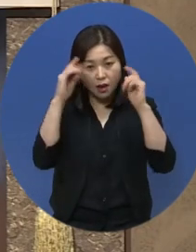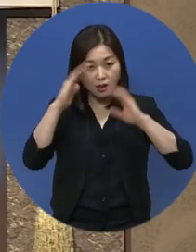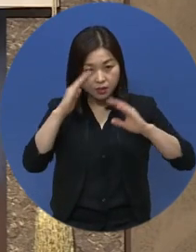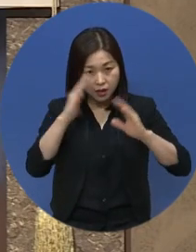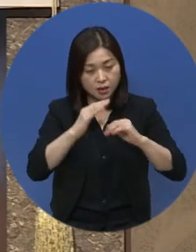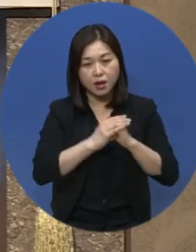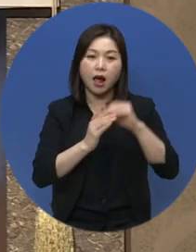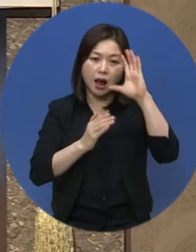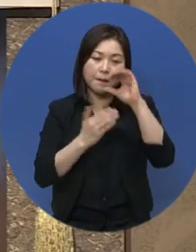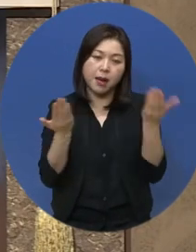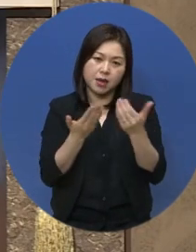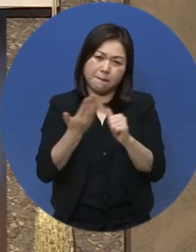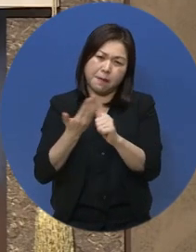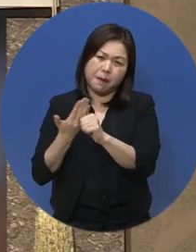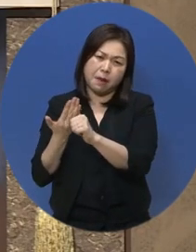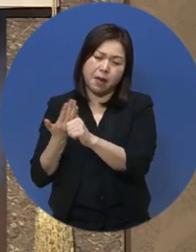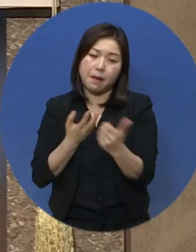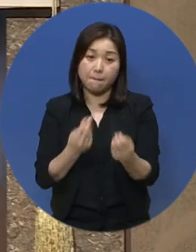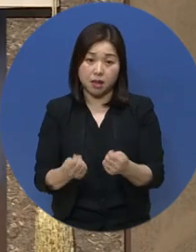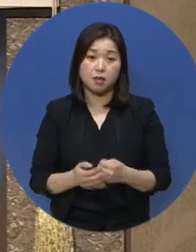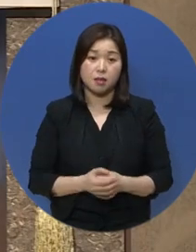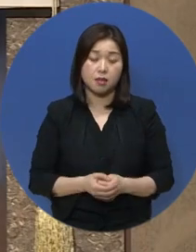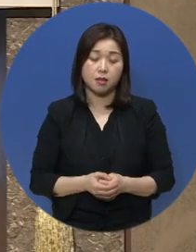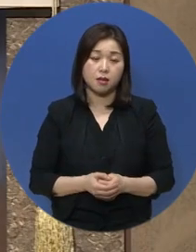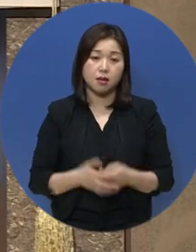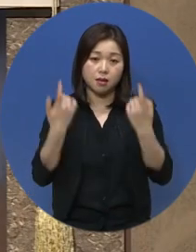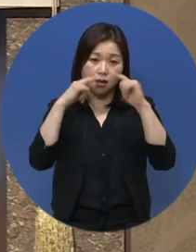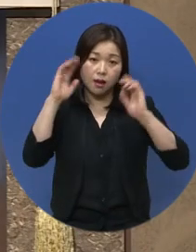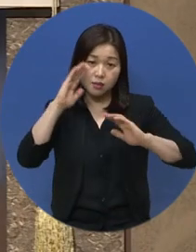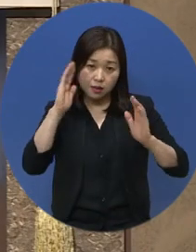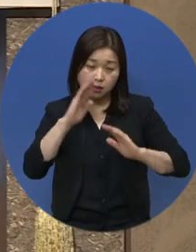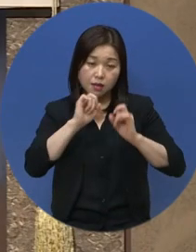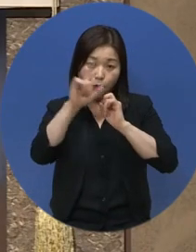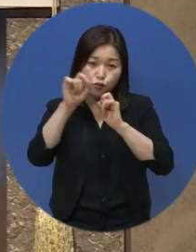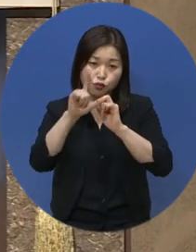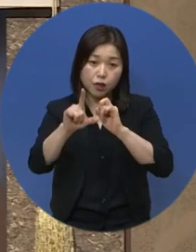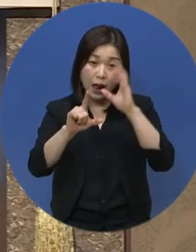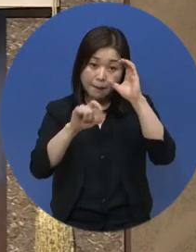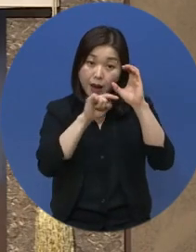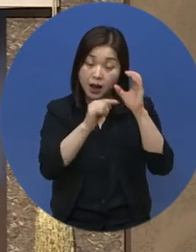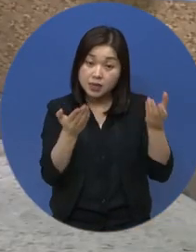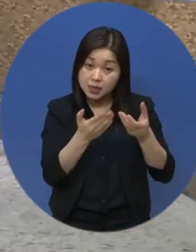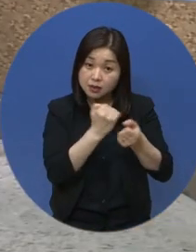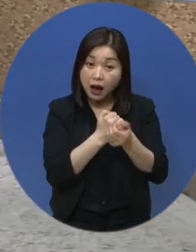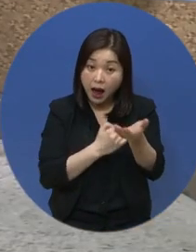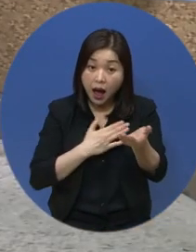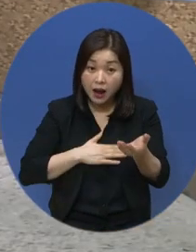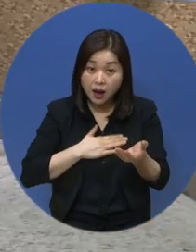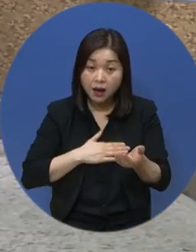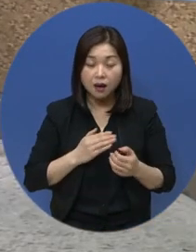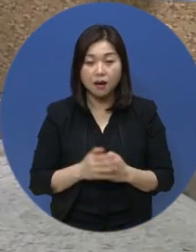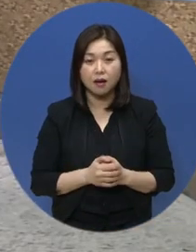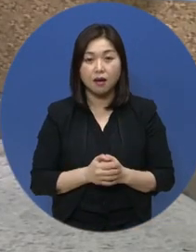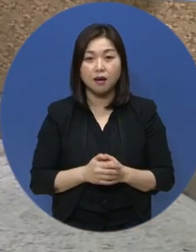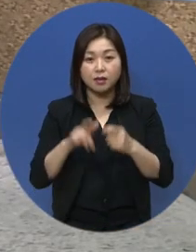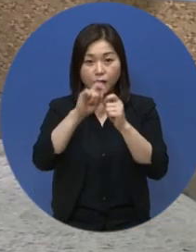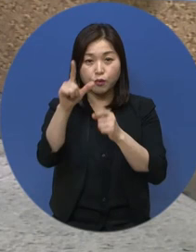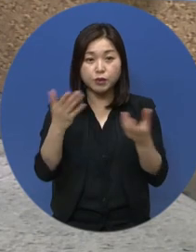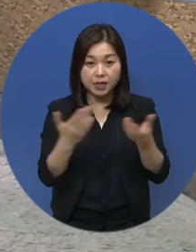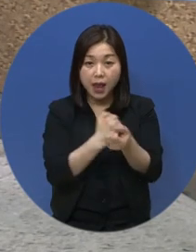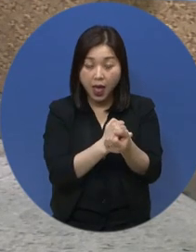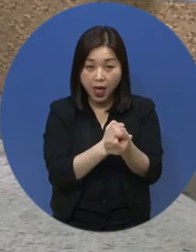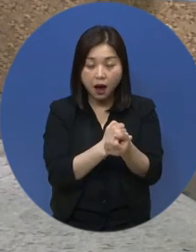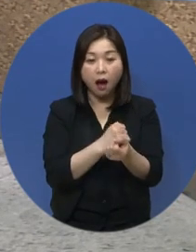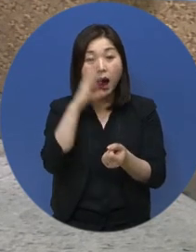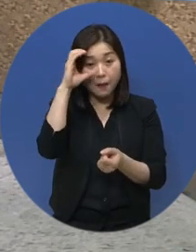잃고 있잖아요, 지금요. 네. 그런데 대학생들이 대부분이 알바를 하고 있는 건 알고 계셨어요? 대부분이 알바를 하고 있어요. 네, 대학생들